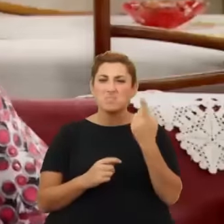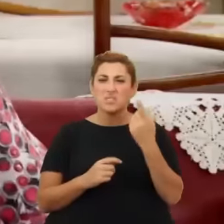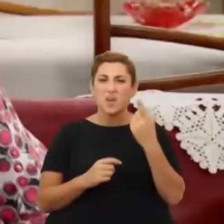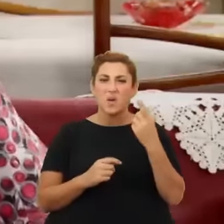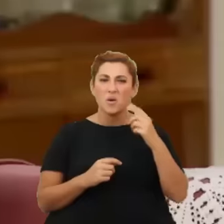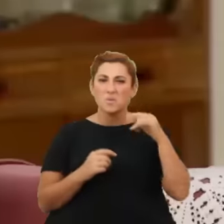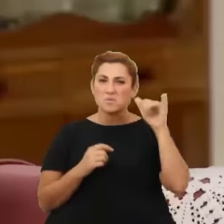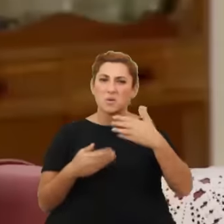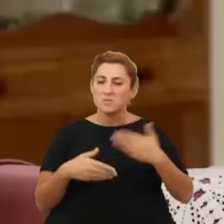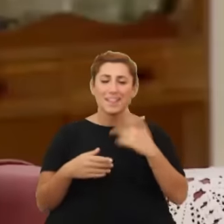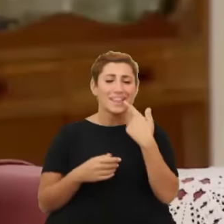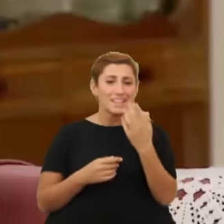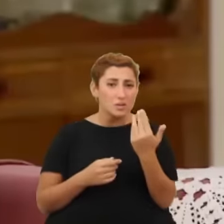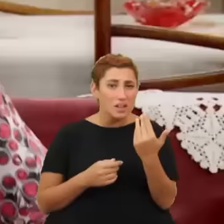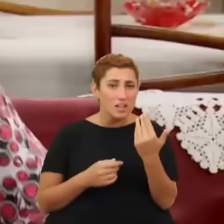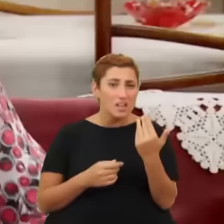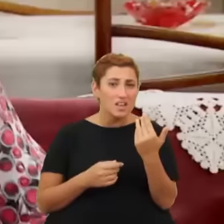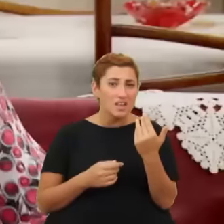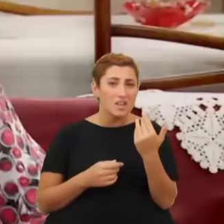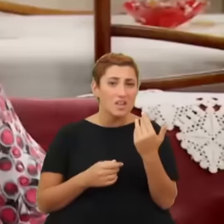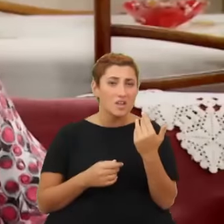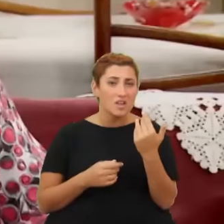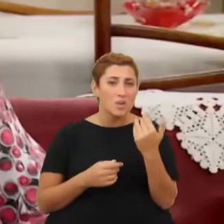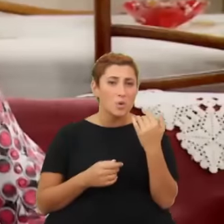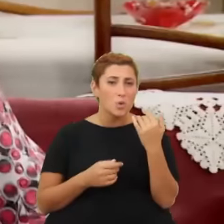bir şey söyledi. Tam ben geveleme, de... Geveleme, ne dedi, ne?